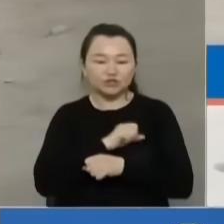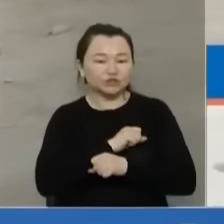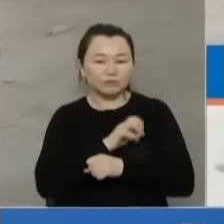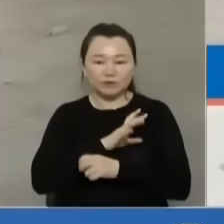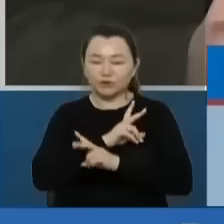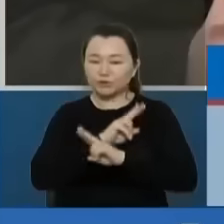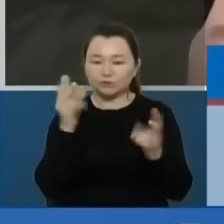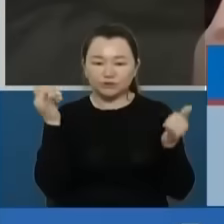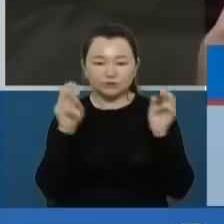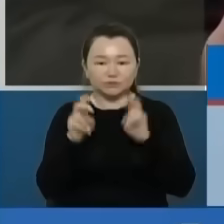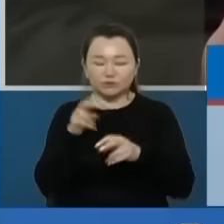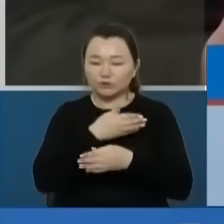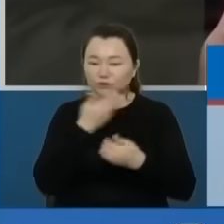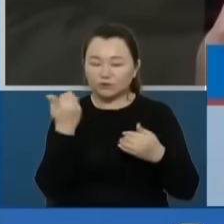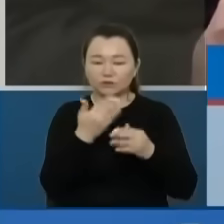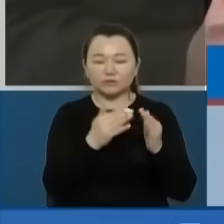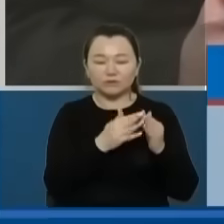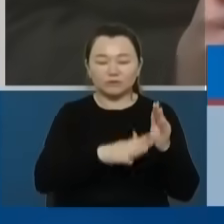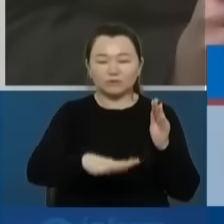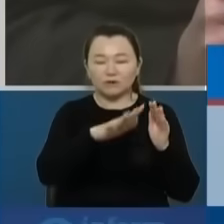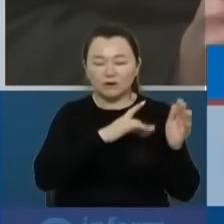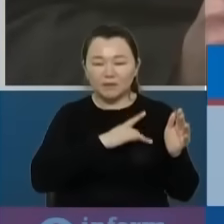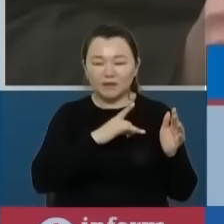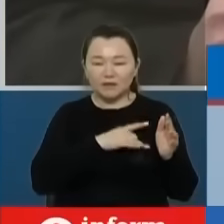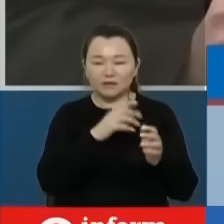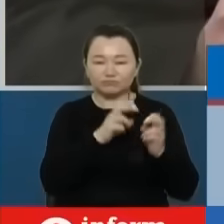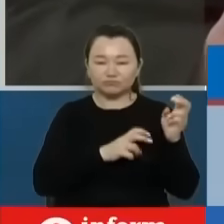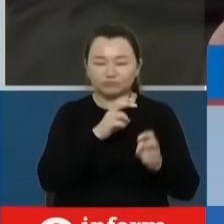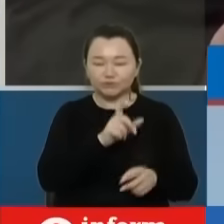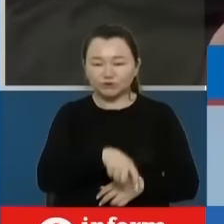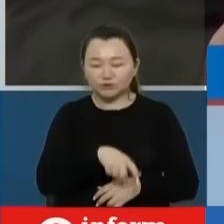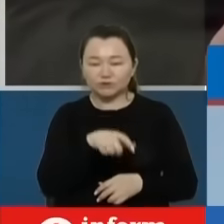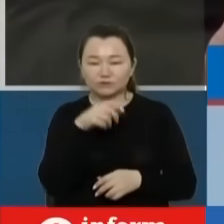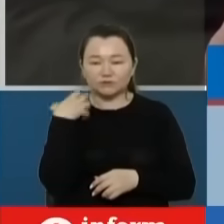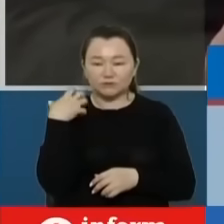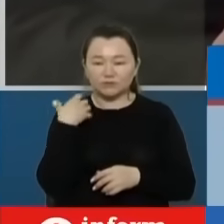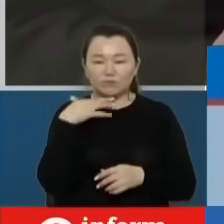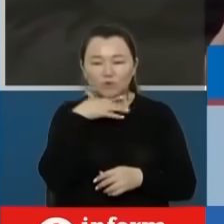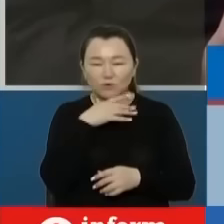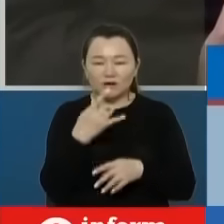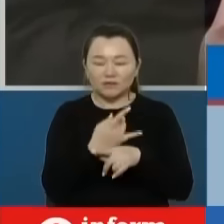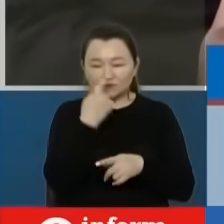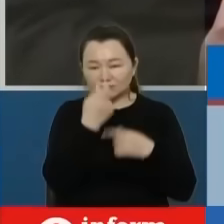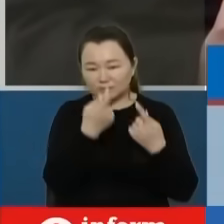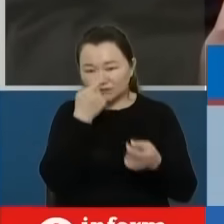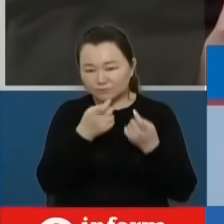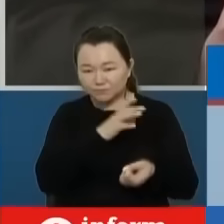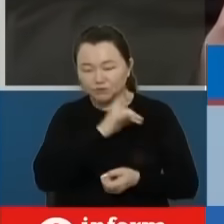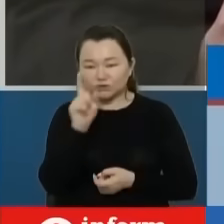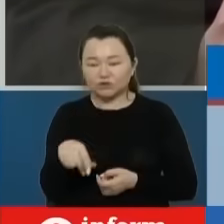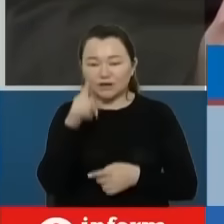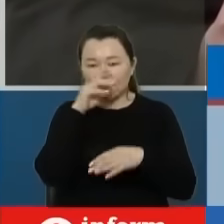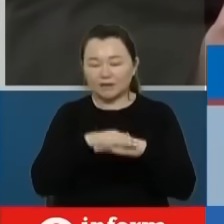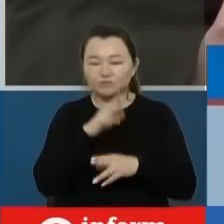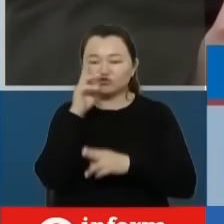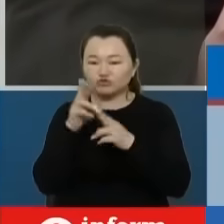ешкім бармайды. Ауласында аппақ құрт өріп жүрген өндіріс орнының басшысына тұрғындар талай мәрте ескерту жасаған, тіпті әкімдікке де